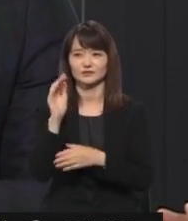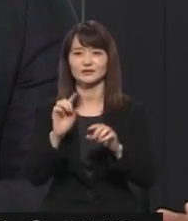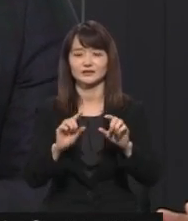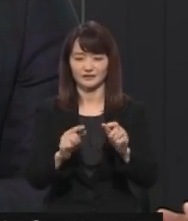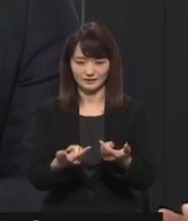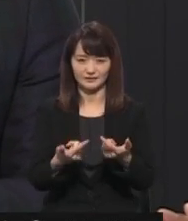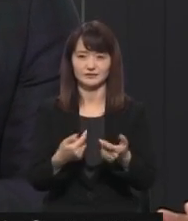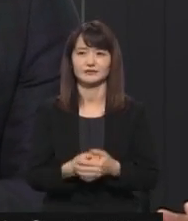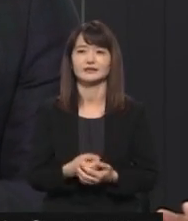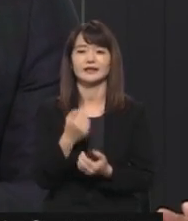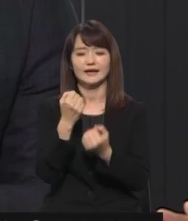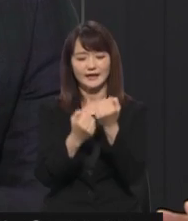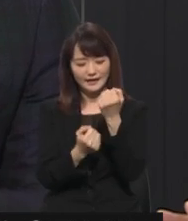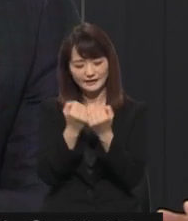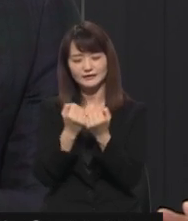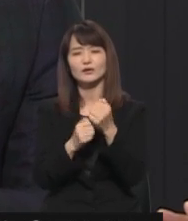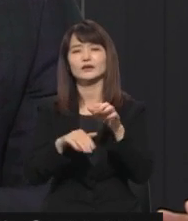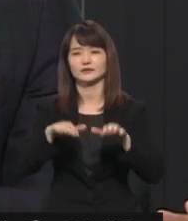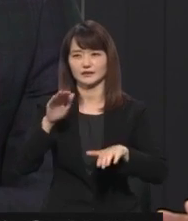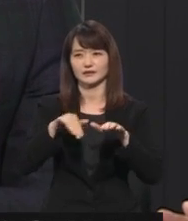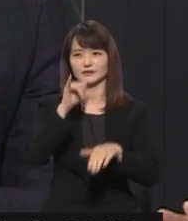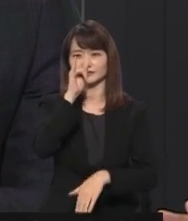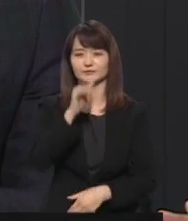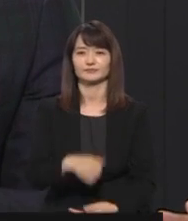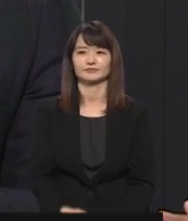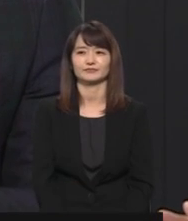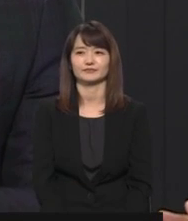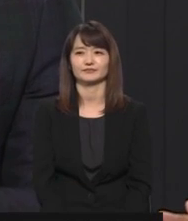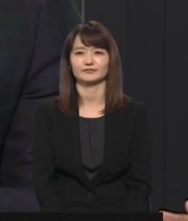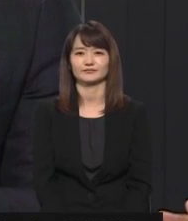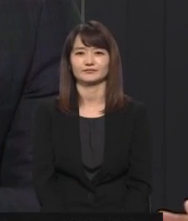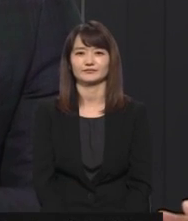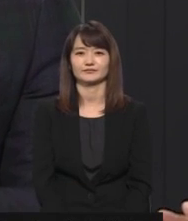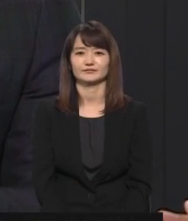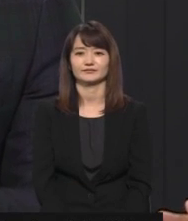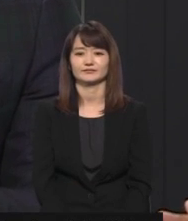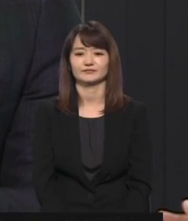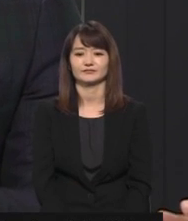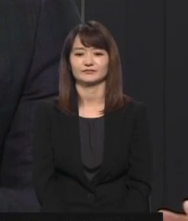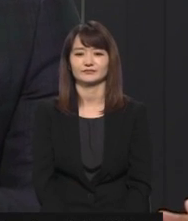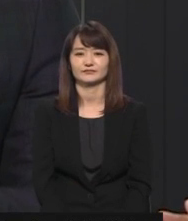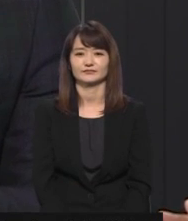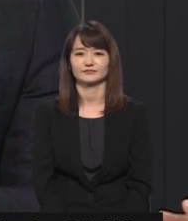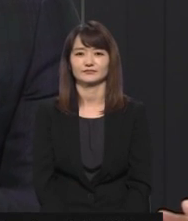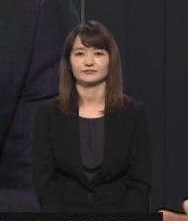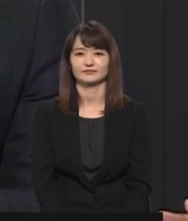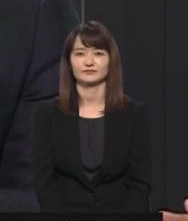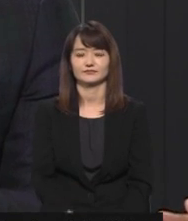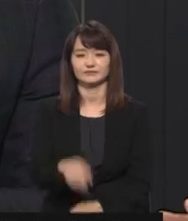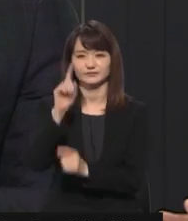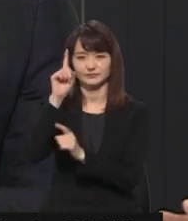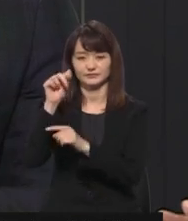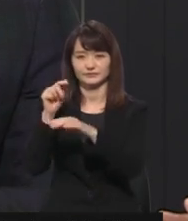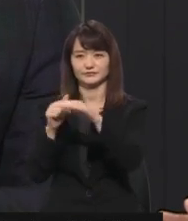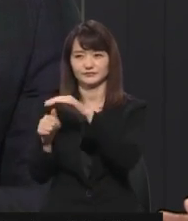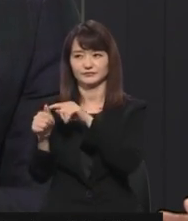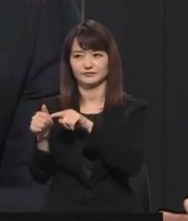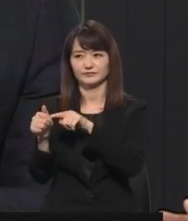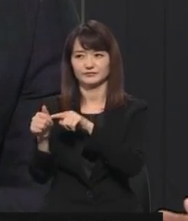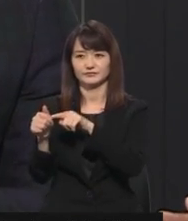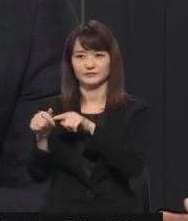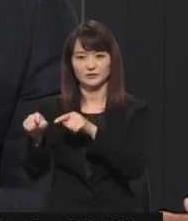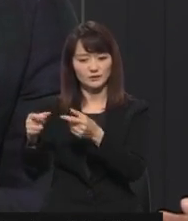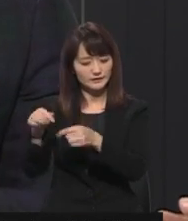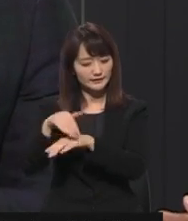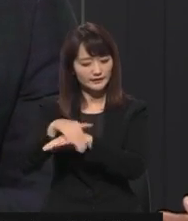인쇄소에서 앱의 제로가 이제 있다 이제 거기 관련해서 이런 부차적인 논쟁으로 가기 시작하면 아마 이헌석 대표 그런 의도는